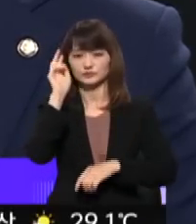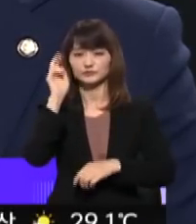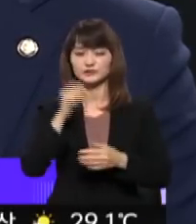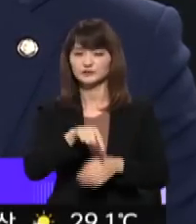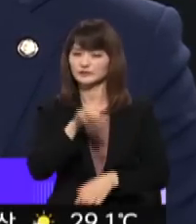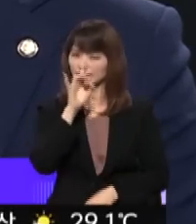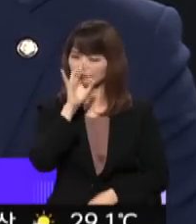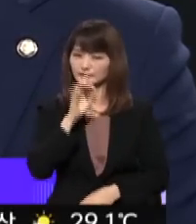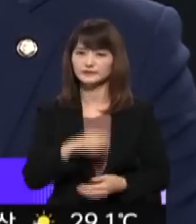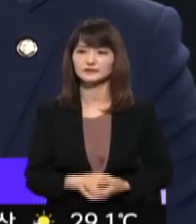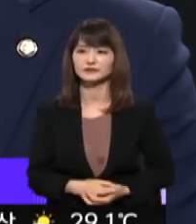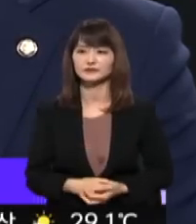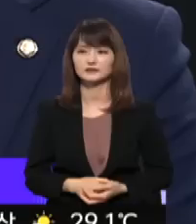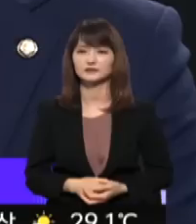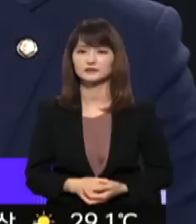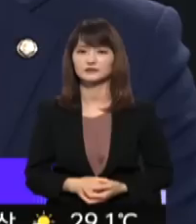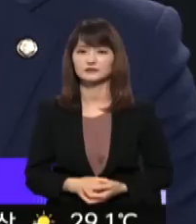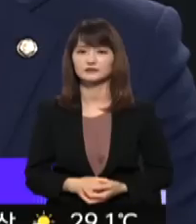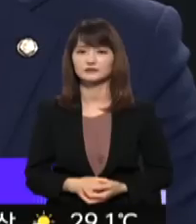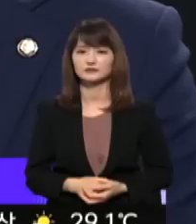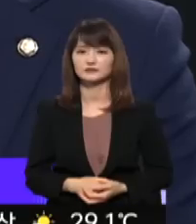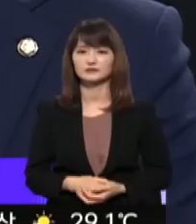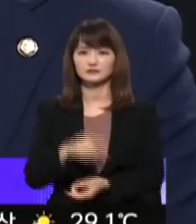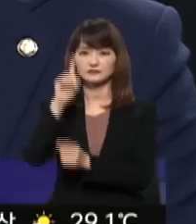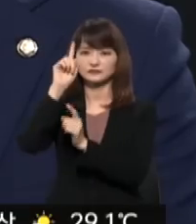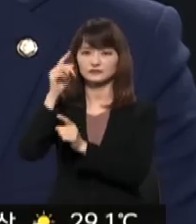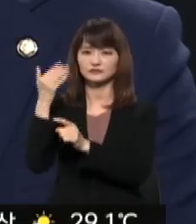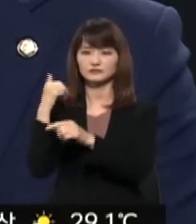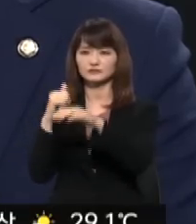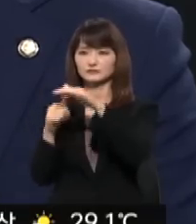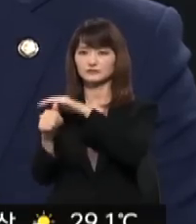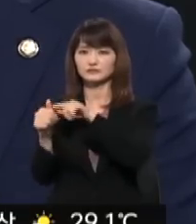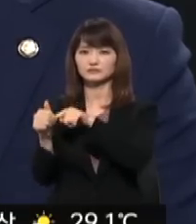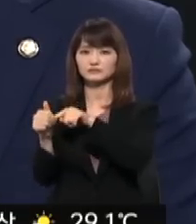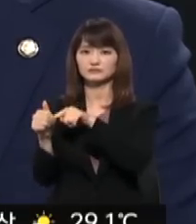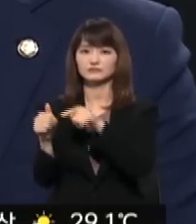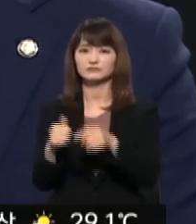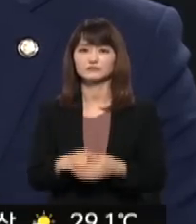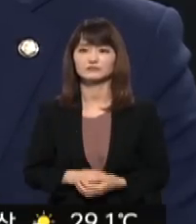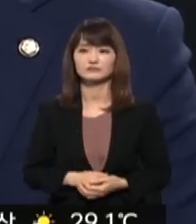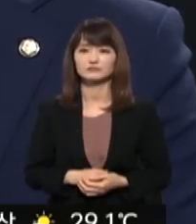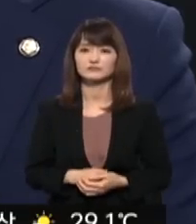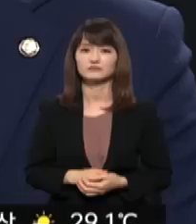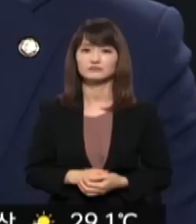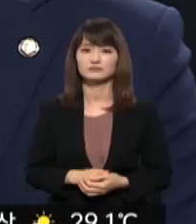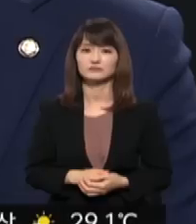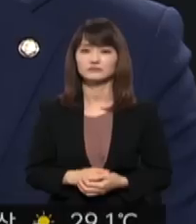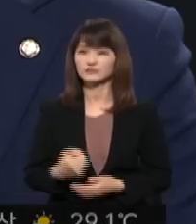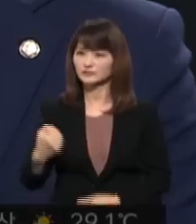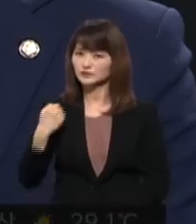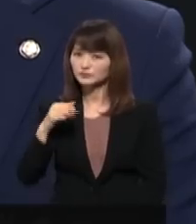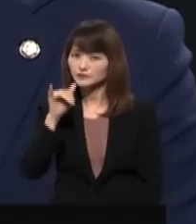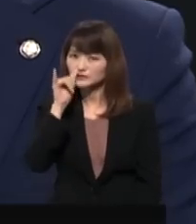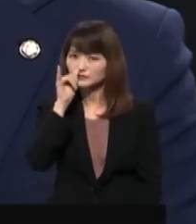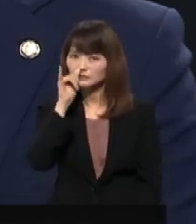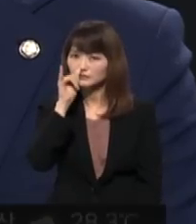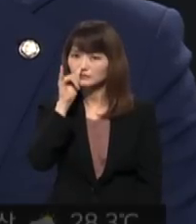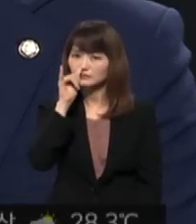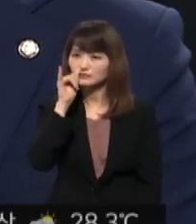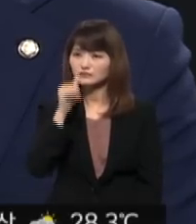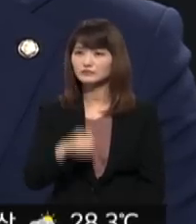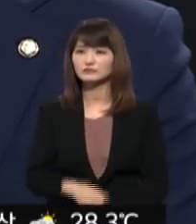더 사실 납득이 안 되는 부분은 과연 이준석 대표에게 그럴 만한 과연 힘이 있었는가 그러니까